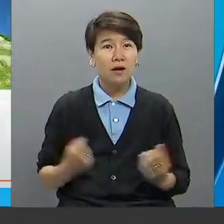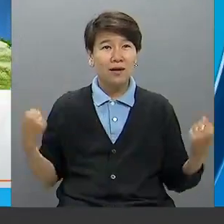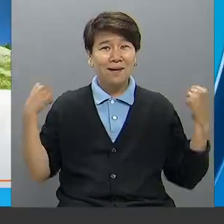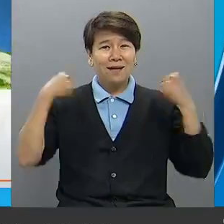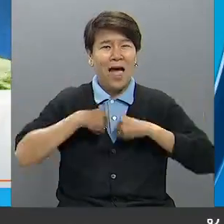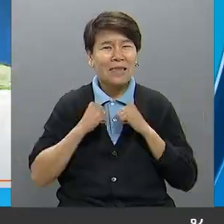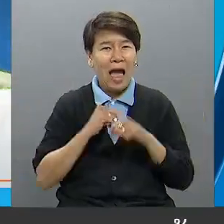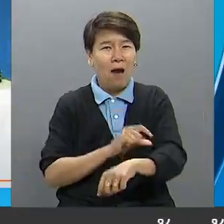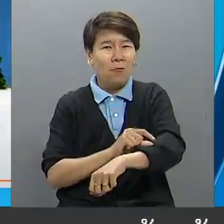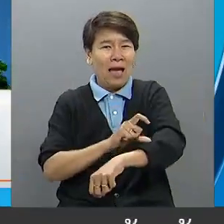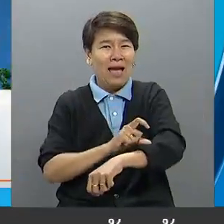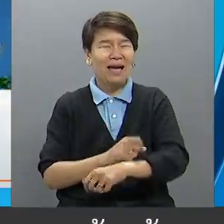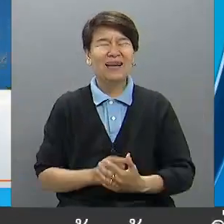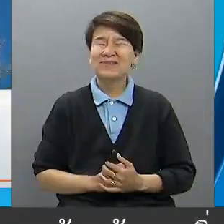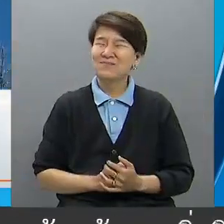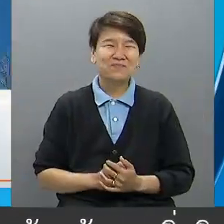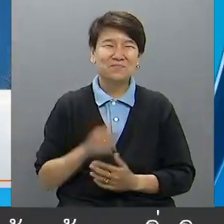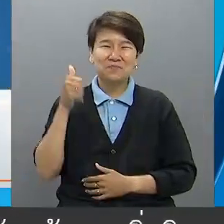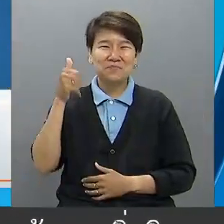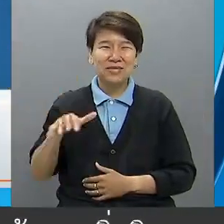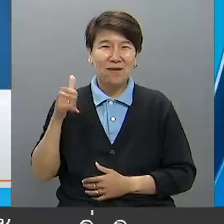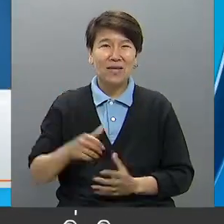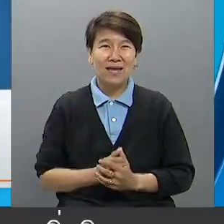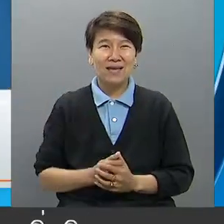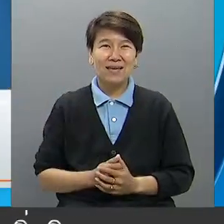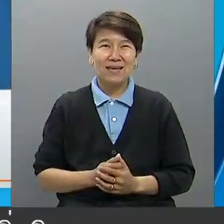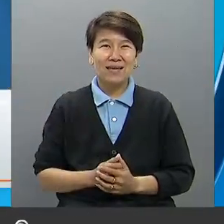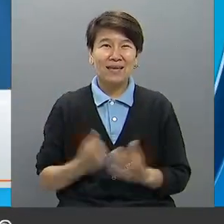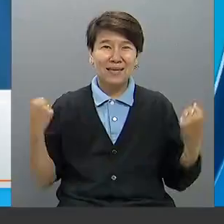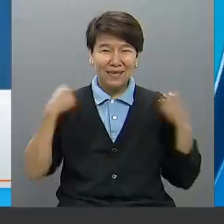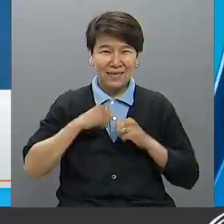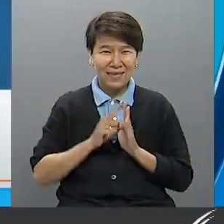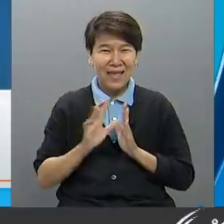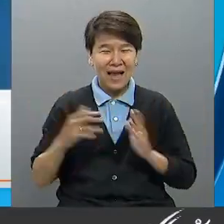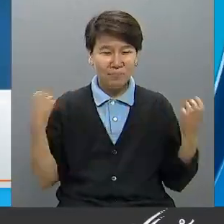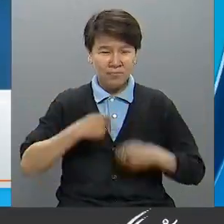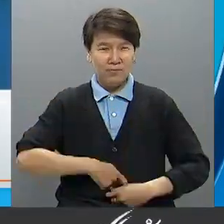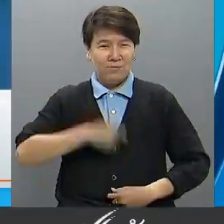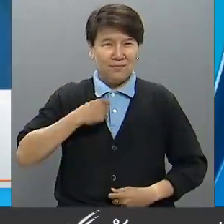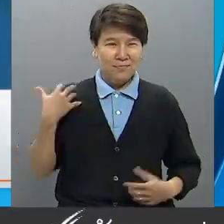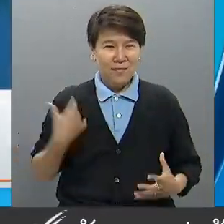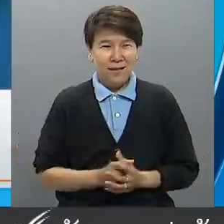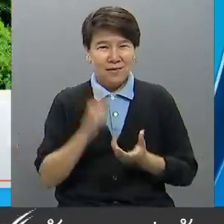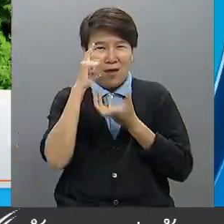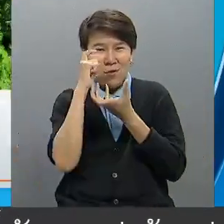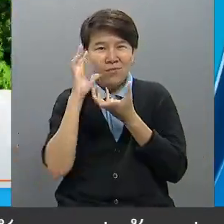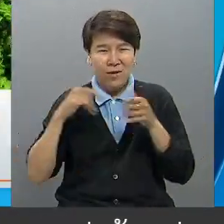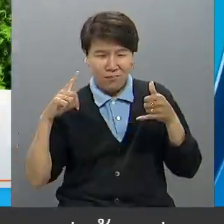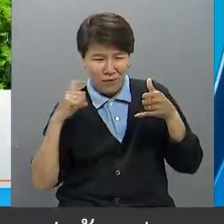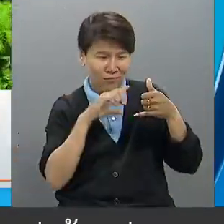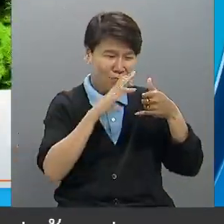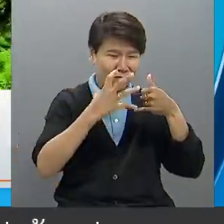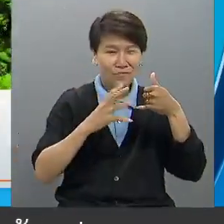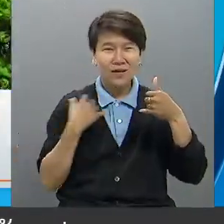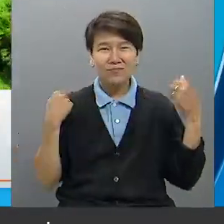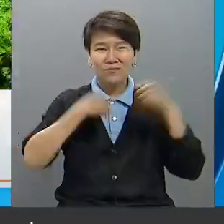ส ่มันจะร้อนสักนิดหนึ่งนะคะ ใส่ถ่ายรูปไปได้ไงสัก5นาทีพี่กดชัตเตอร์เร็วๆรัวๆเลยนะฮะแล้วเดี๋ยวไปคัดรูปเอากดสัก100รูปแล้วค่อย